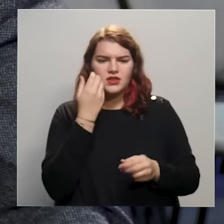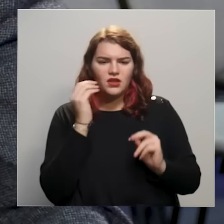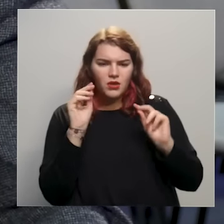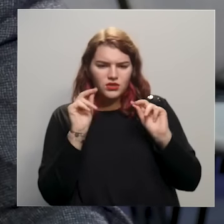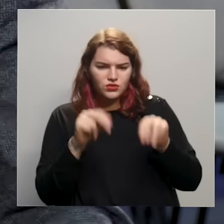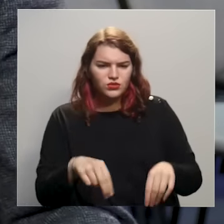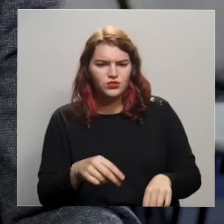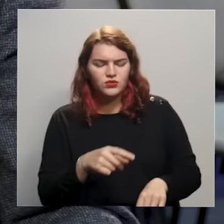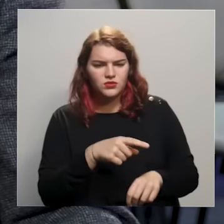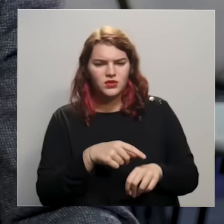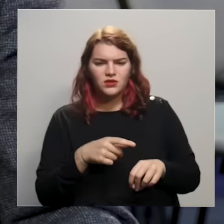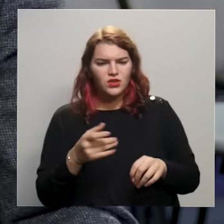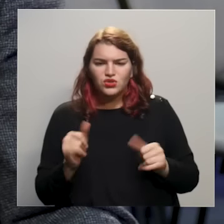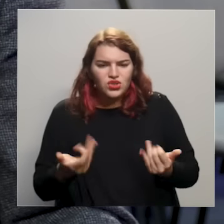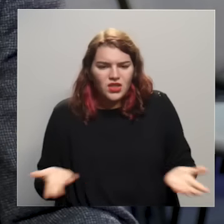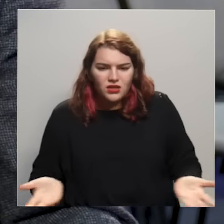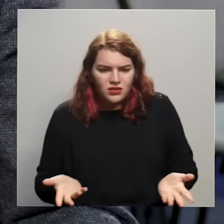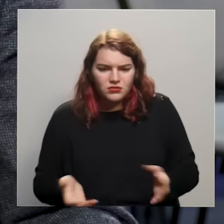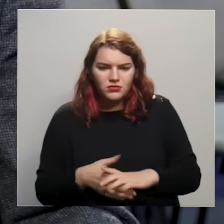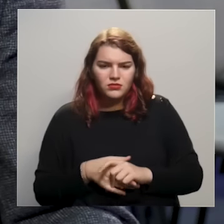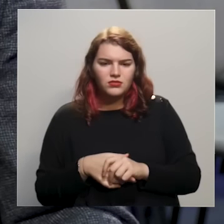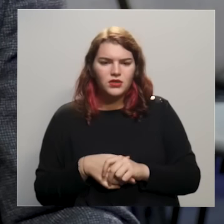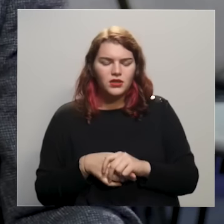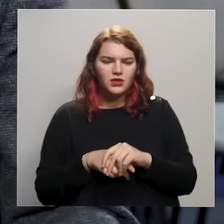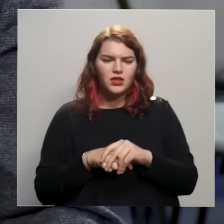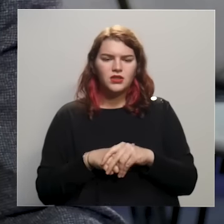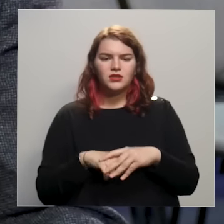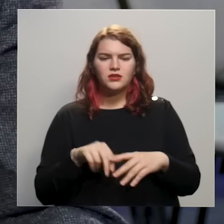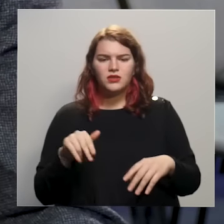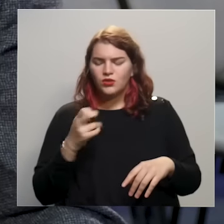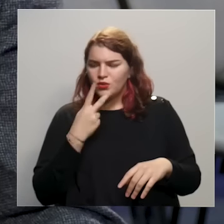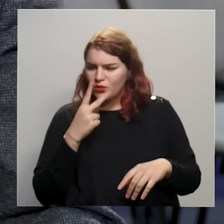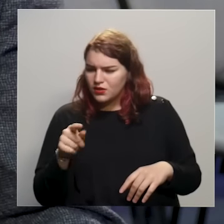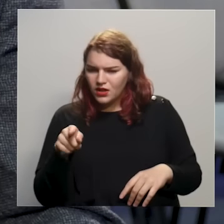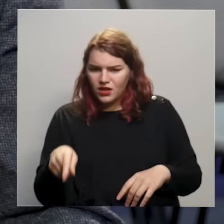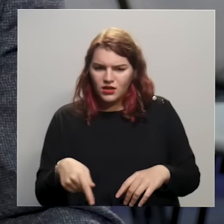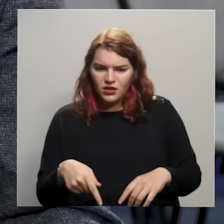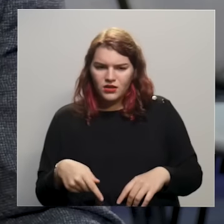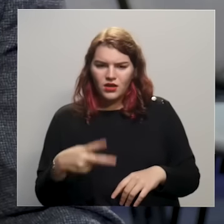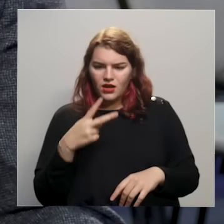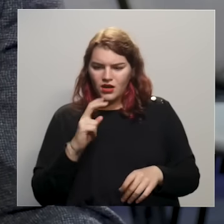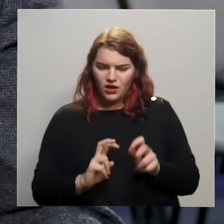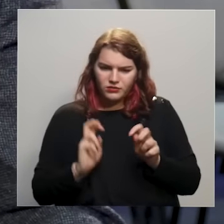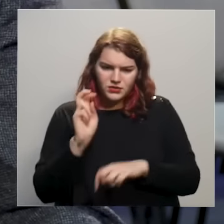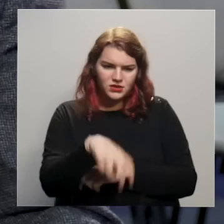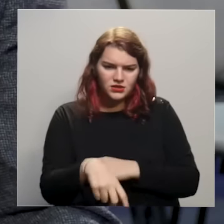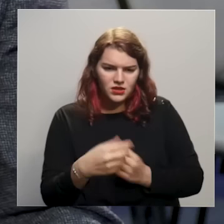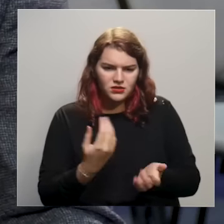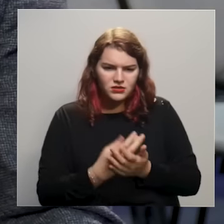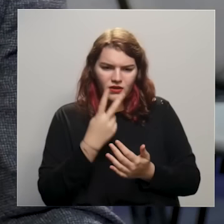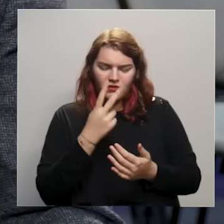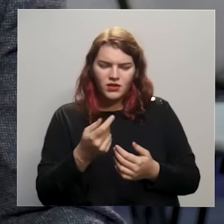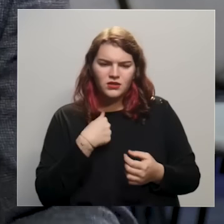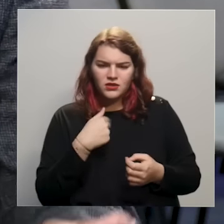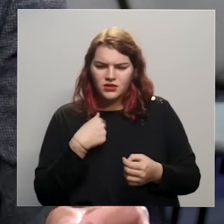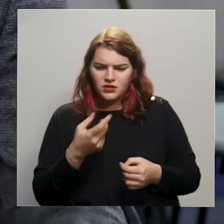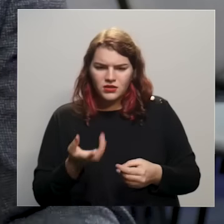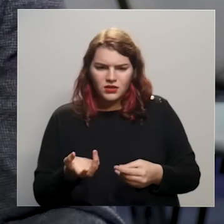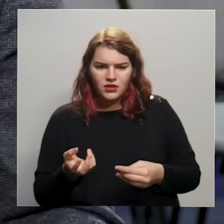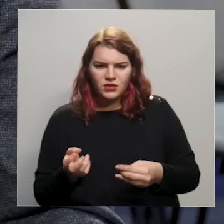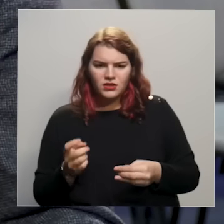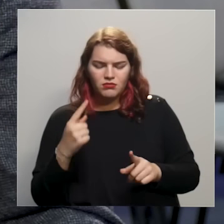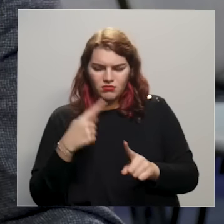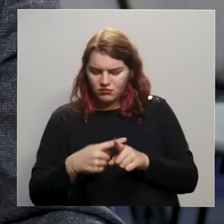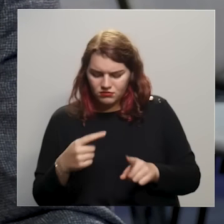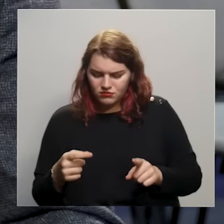el, Tavi, ce s-a întâmplat? Nicule, uită-te aici, am sărit în iarbă să mă duc pentru mine, nu știu ce, și m-am lovit de